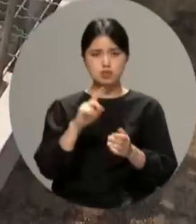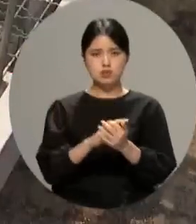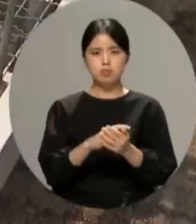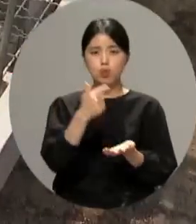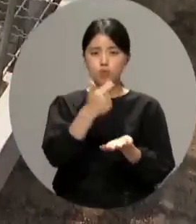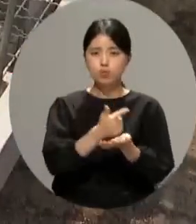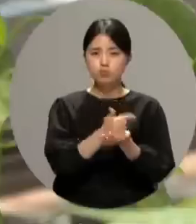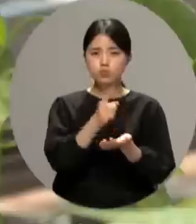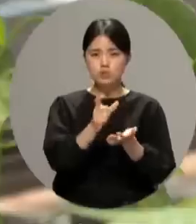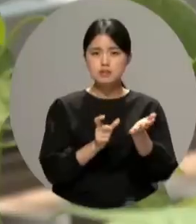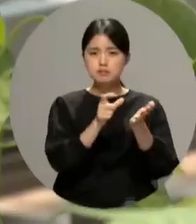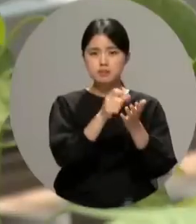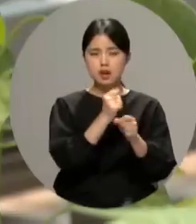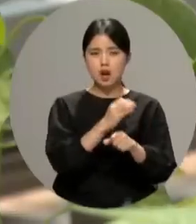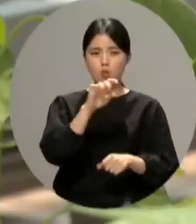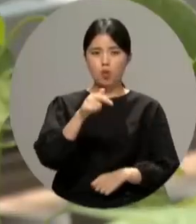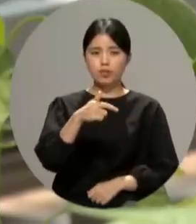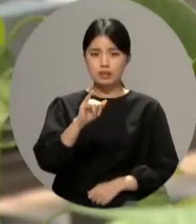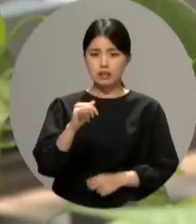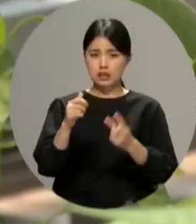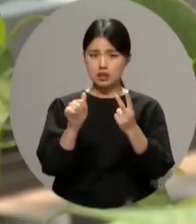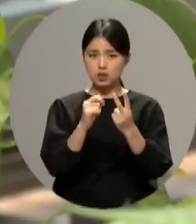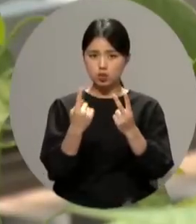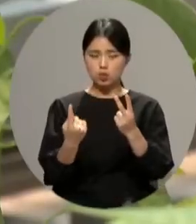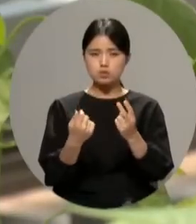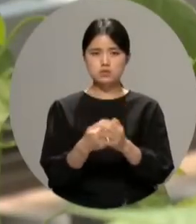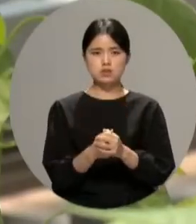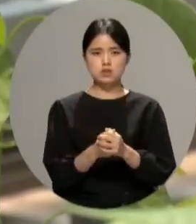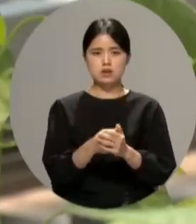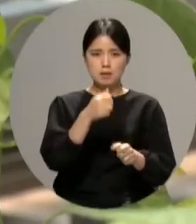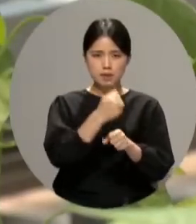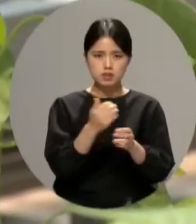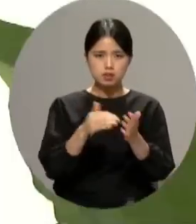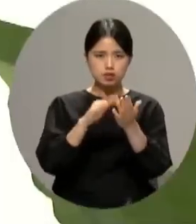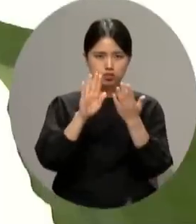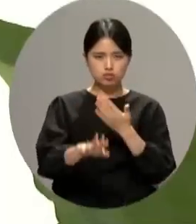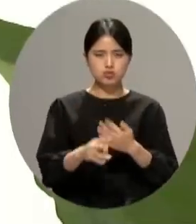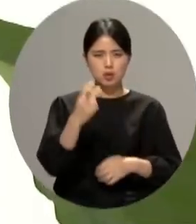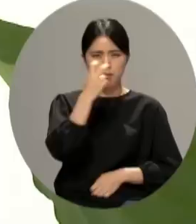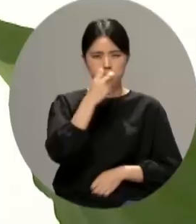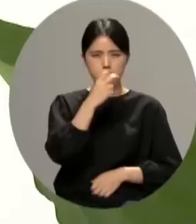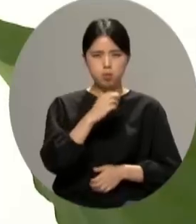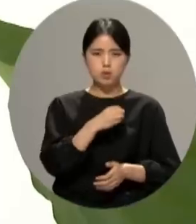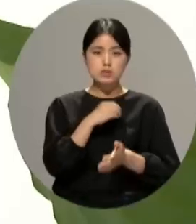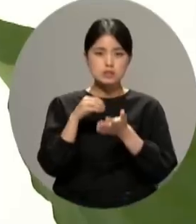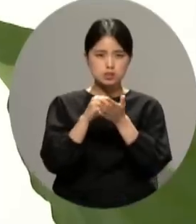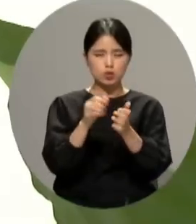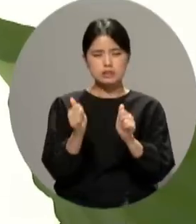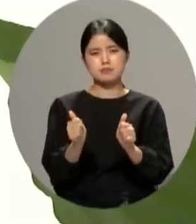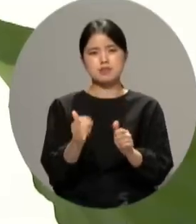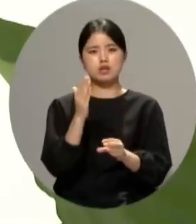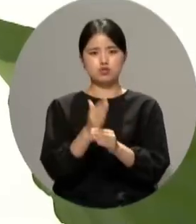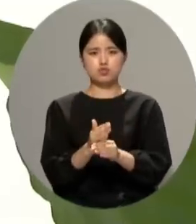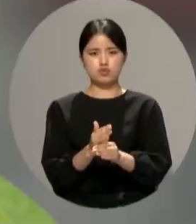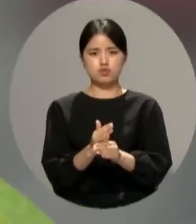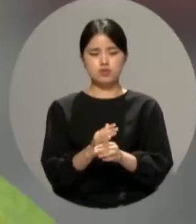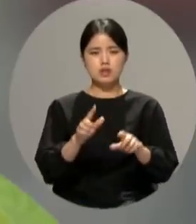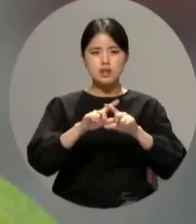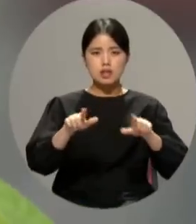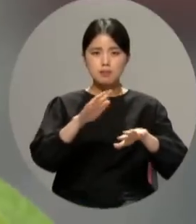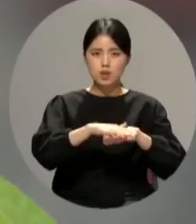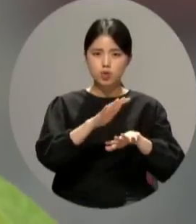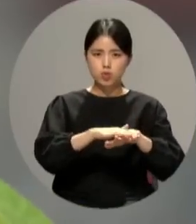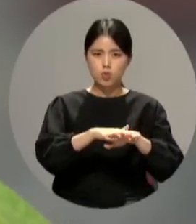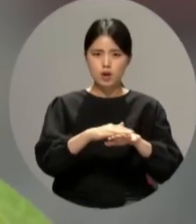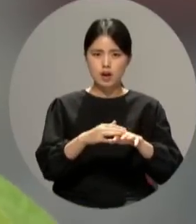볼 라이트 에도 소개된 원기 효는 동종 출원 후보 등록을 위한 재배 심사가 진행 중이며 일반 농가 보급